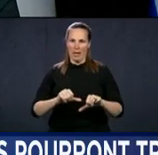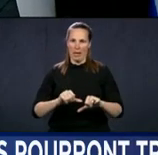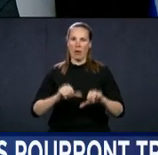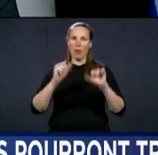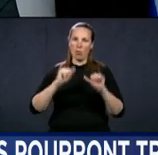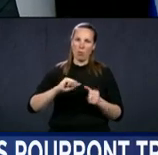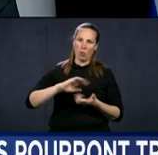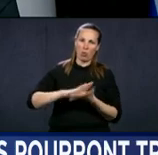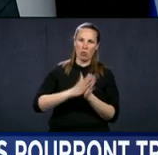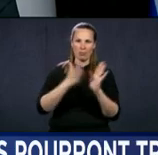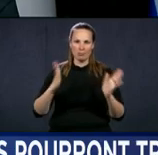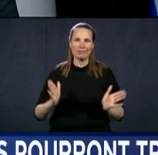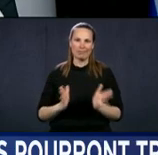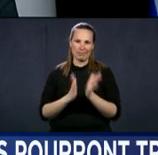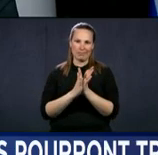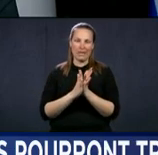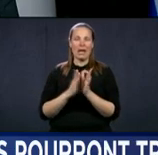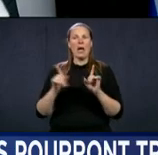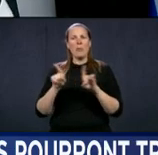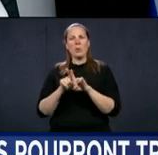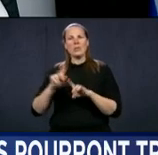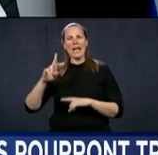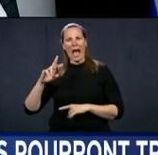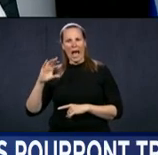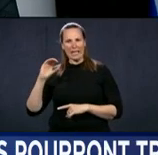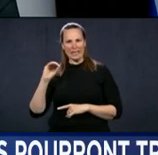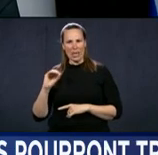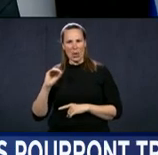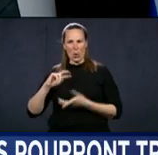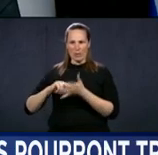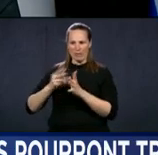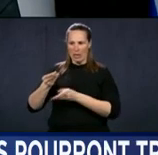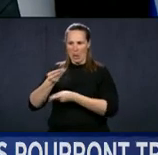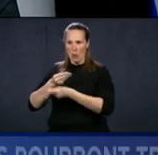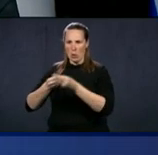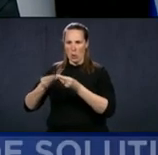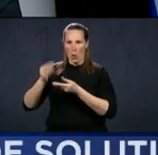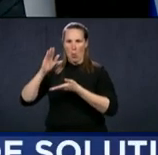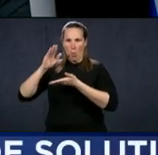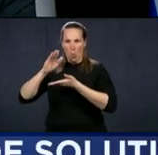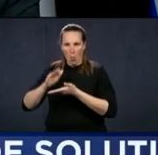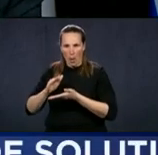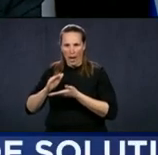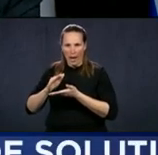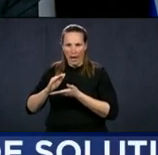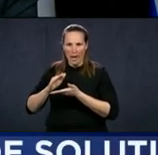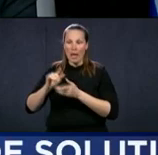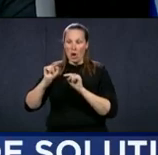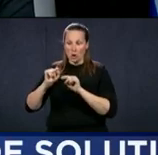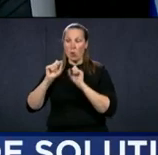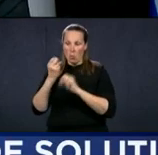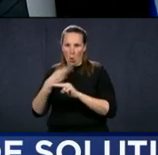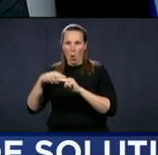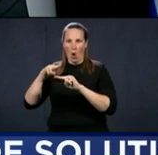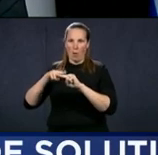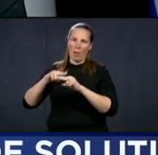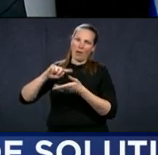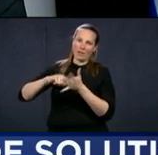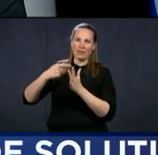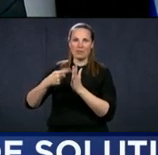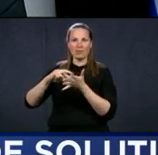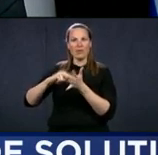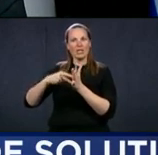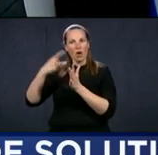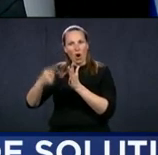peut faire augmenter le RO de façon significative à Montréal et ce qu'on appelle la proportion d'individus qui